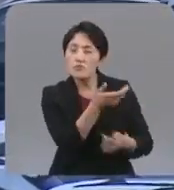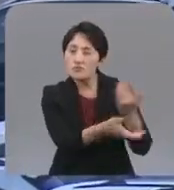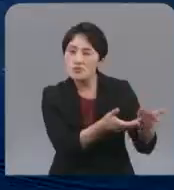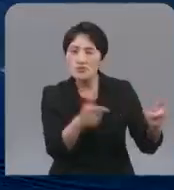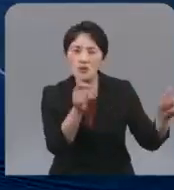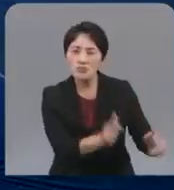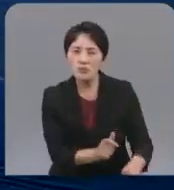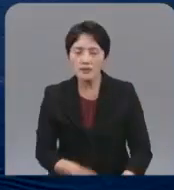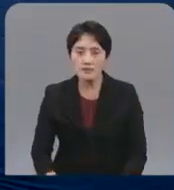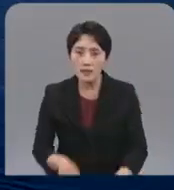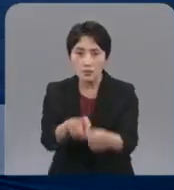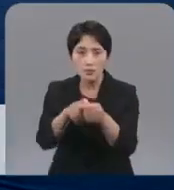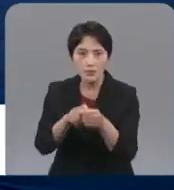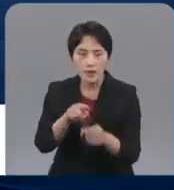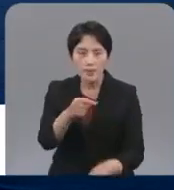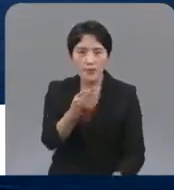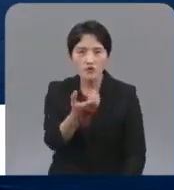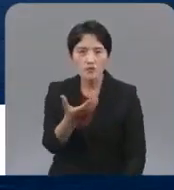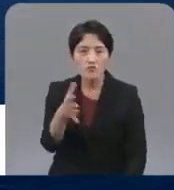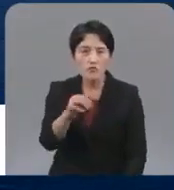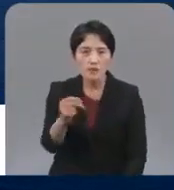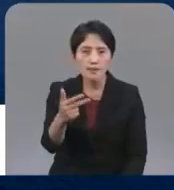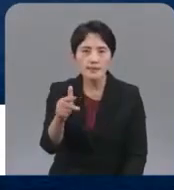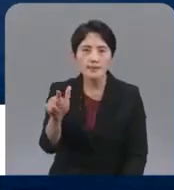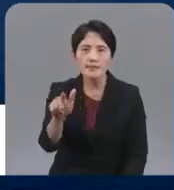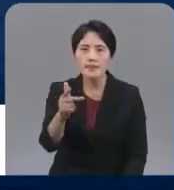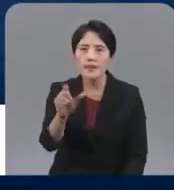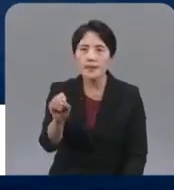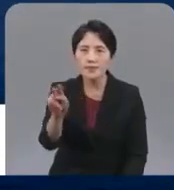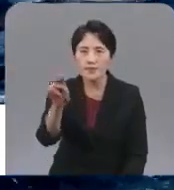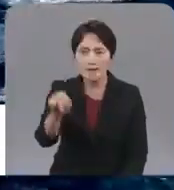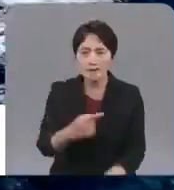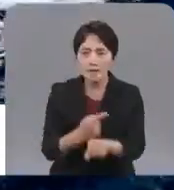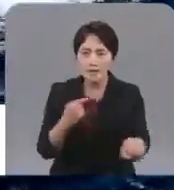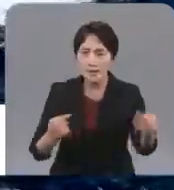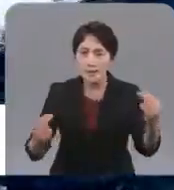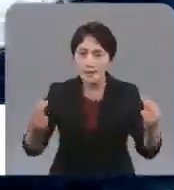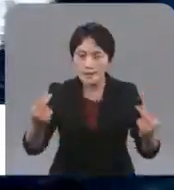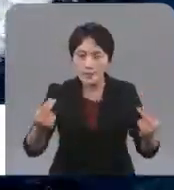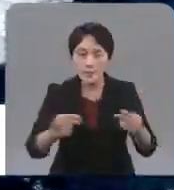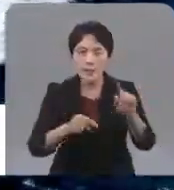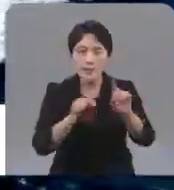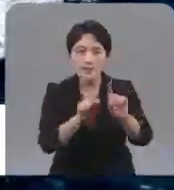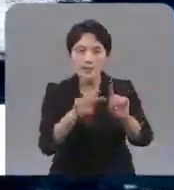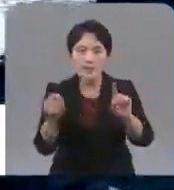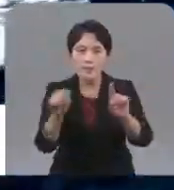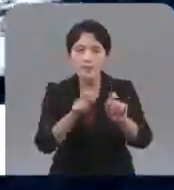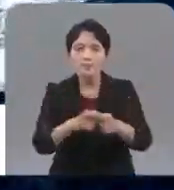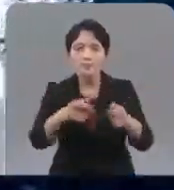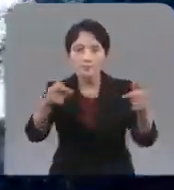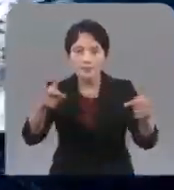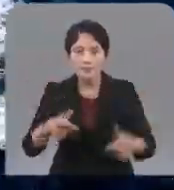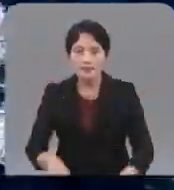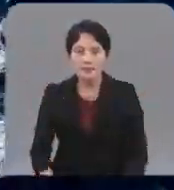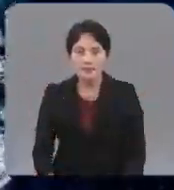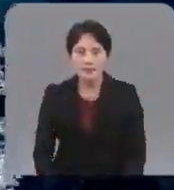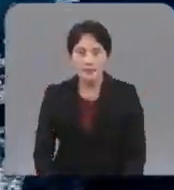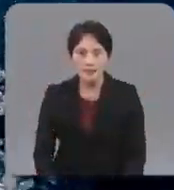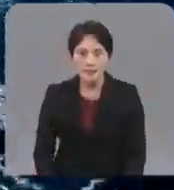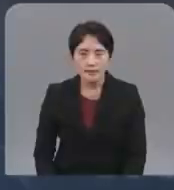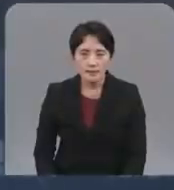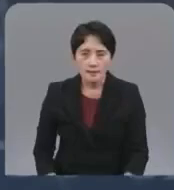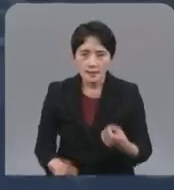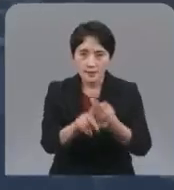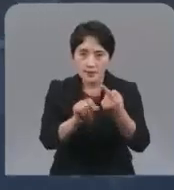ноября составил 19 рдо 9977 млн долларов что привело к дефициту торгового